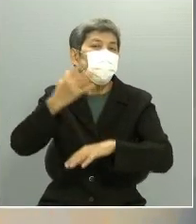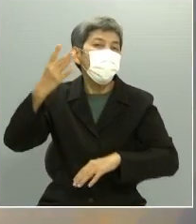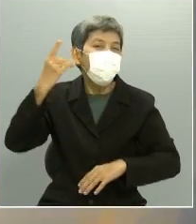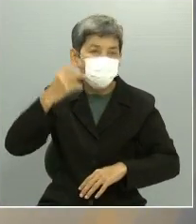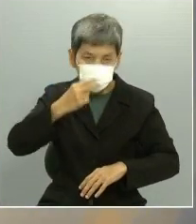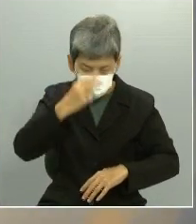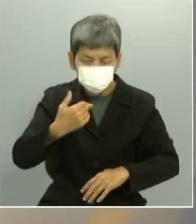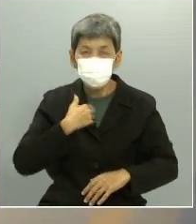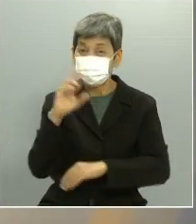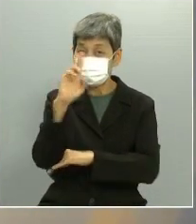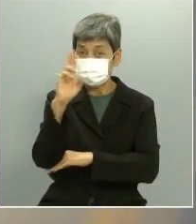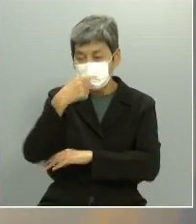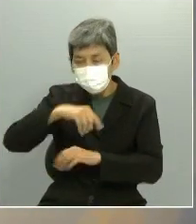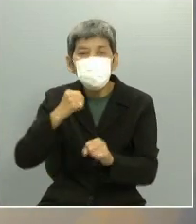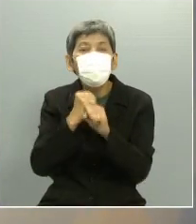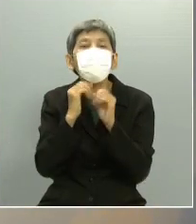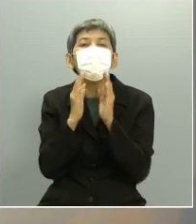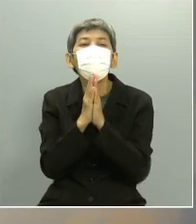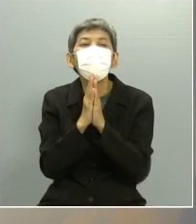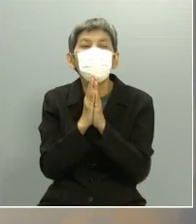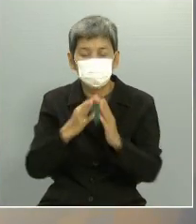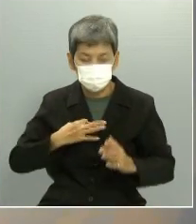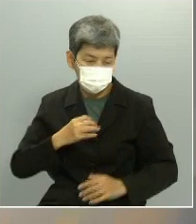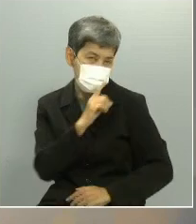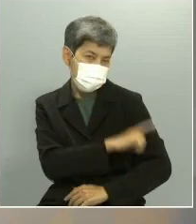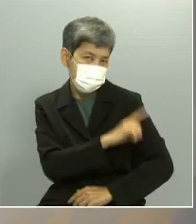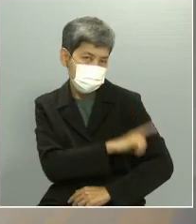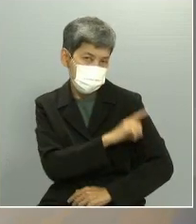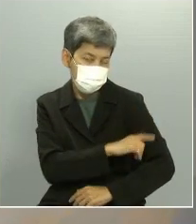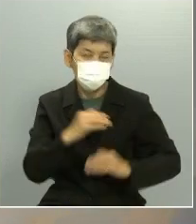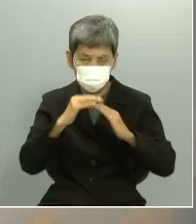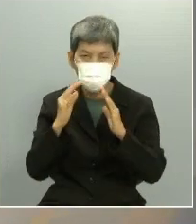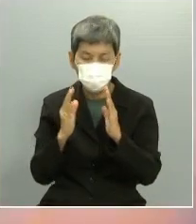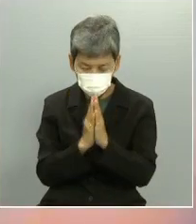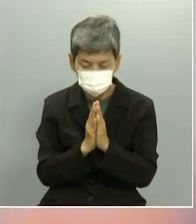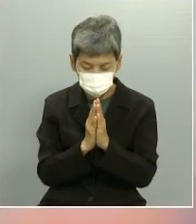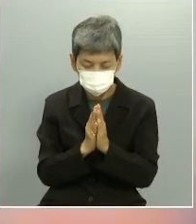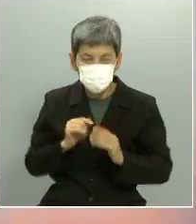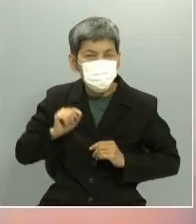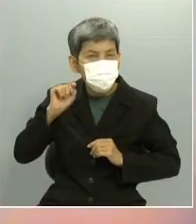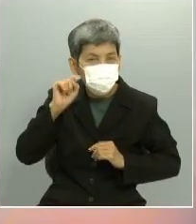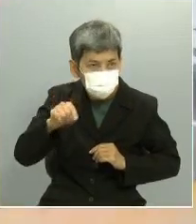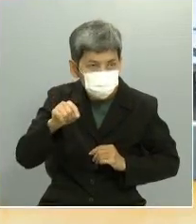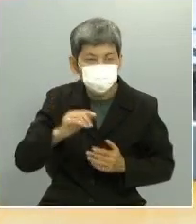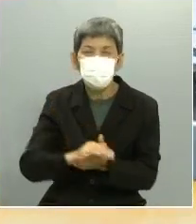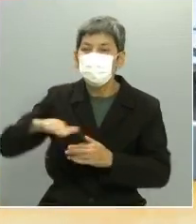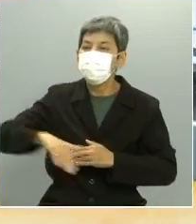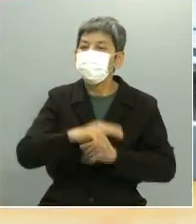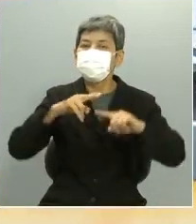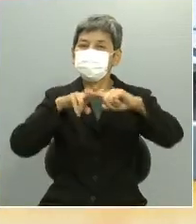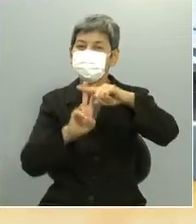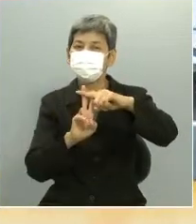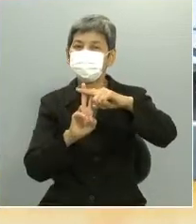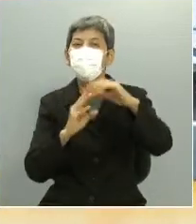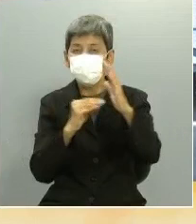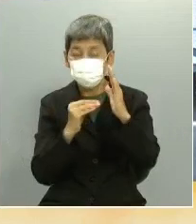ห็นบอกว่าช่วงกลางวันแอบไปทำบุญนะใส่ชุดขาวมาเลย ที่วัดไก่เตี้ย ไปที่ลานคนเมืองเมื่อวาน